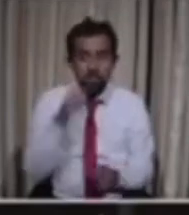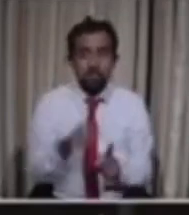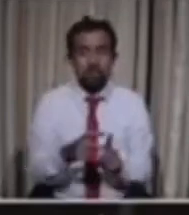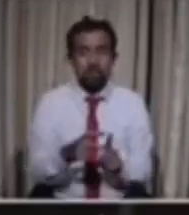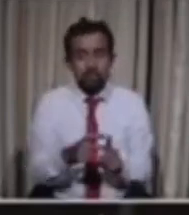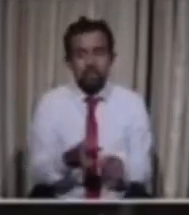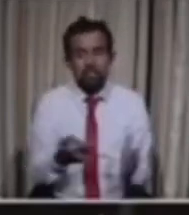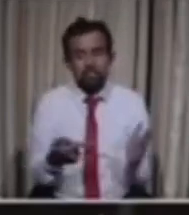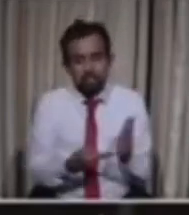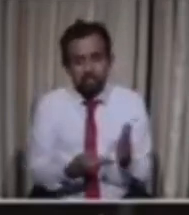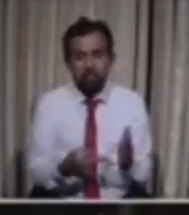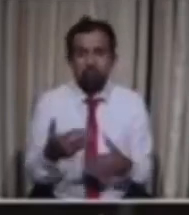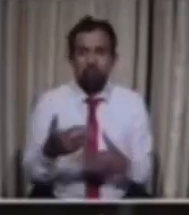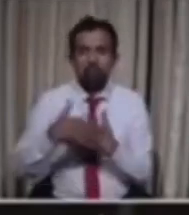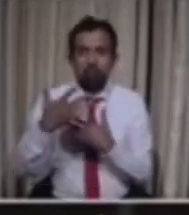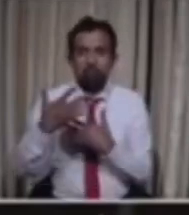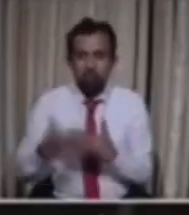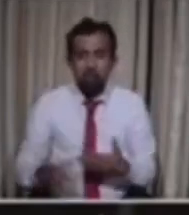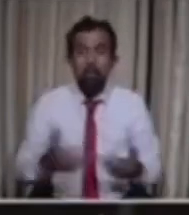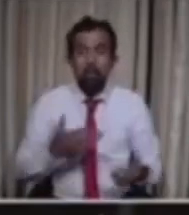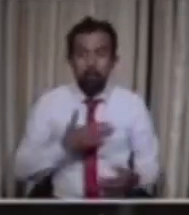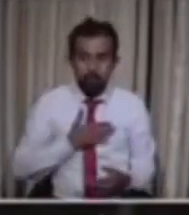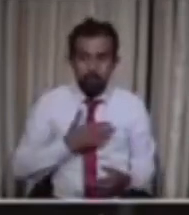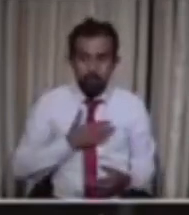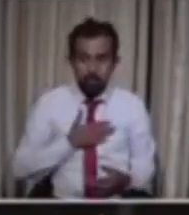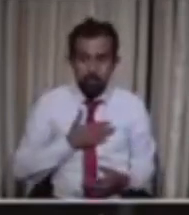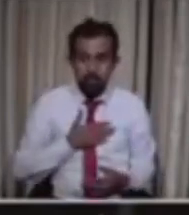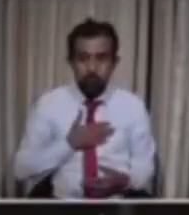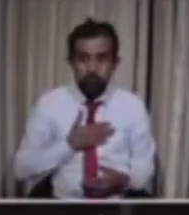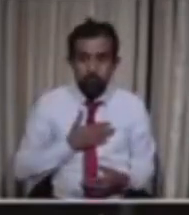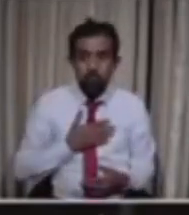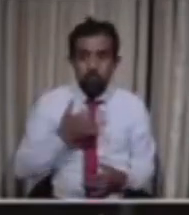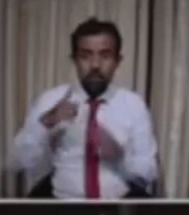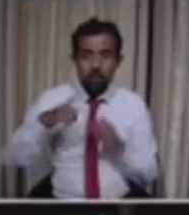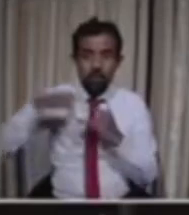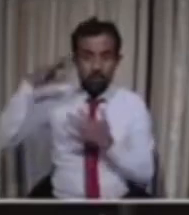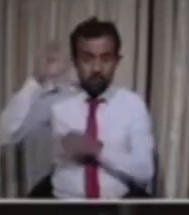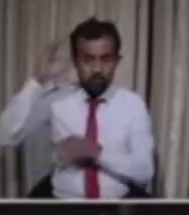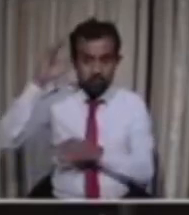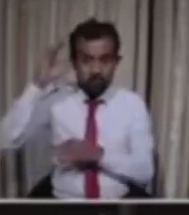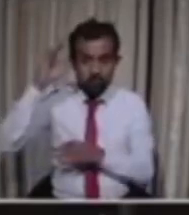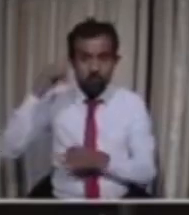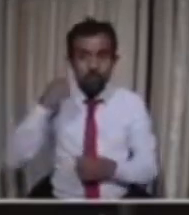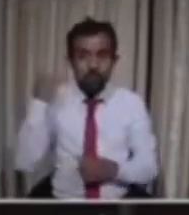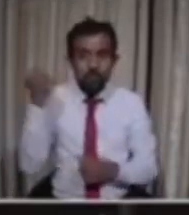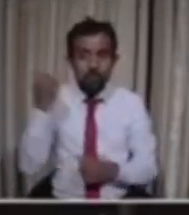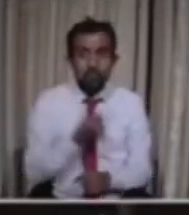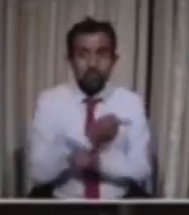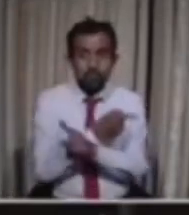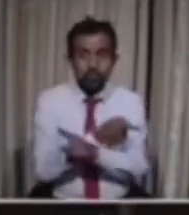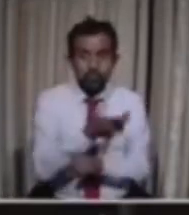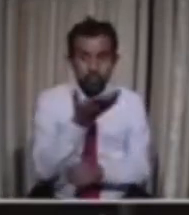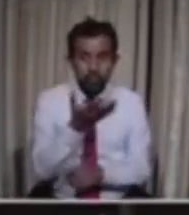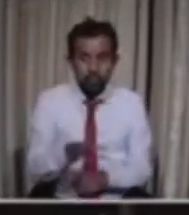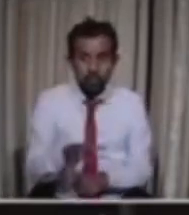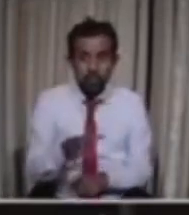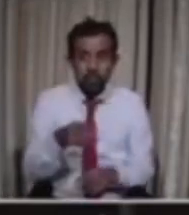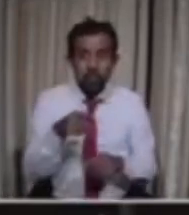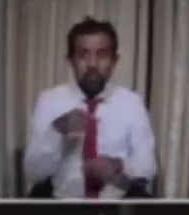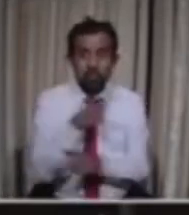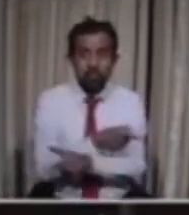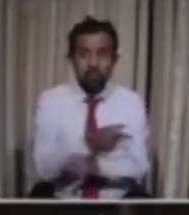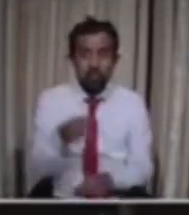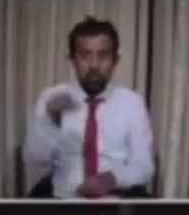சொந்த தம்பியார் பல்கலைக்கழக விரிவுரையாளராக இருந்த பொழுது கைது செய்யப்பட்டு தலைகீழாக கட்டி தொங்க விடப்பட்டு மிக மோசமாக